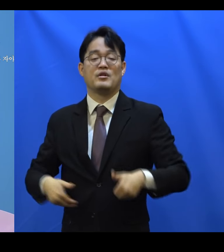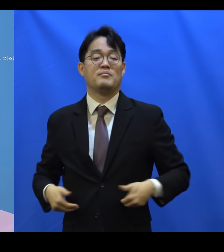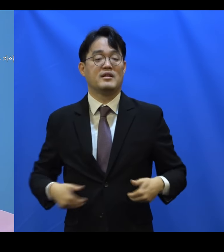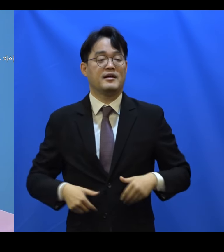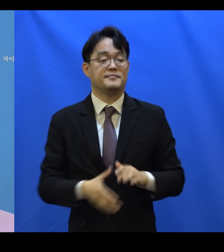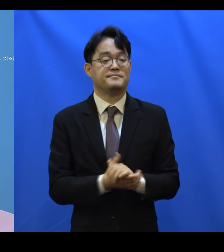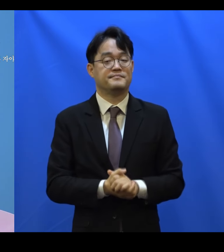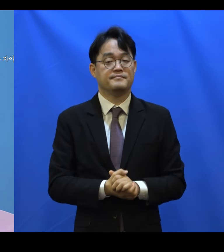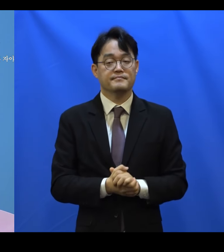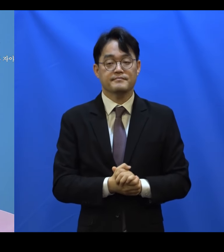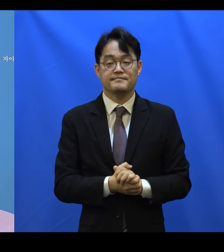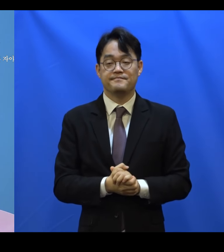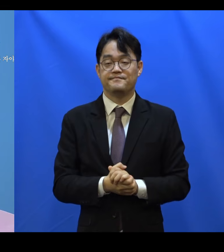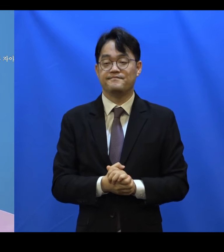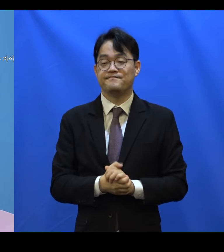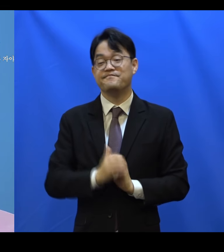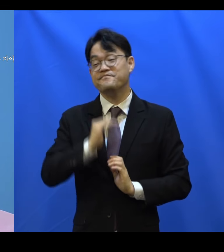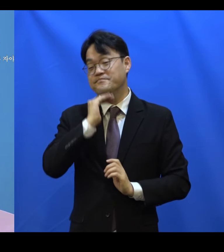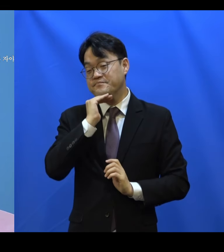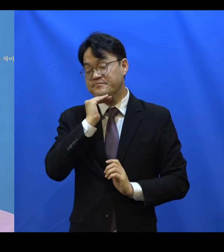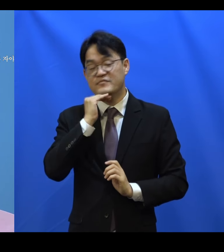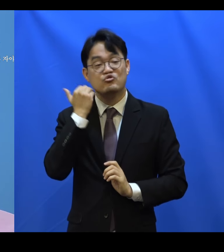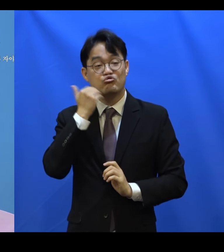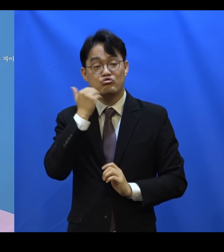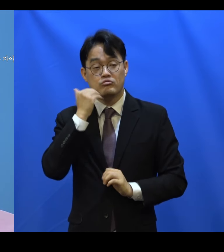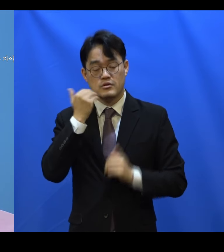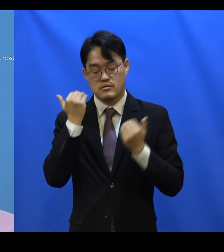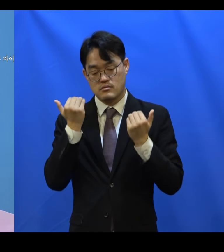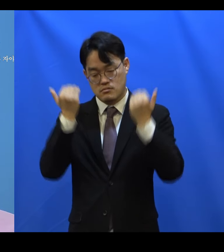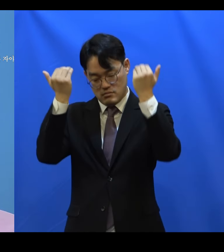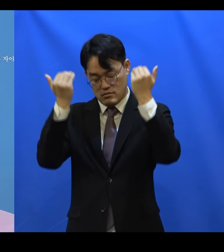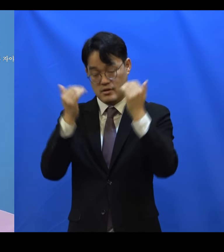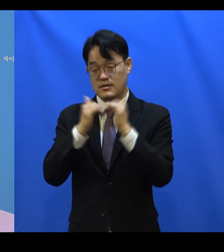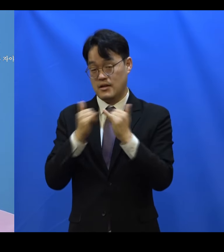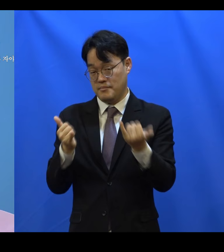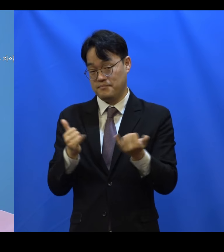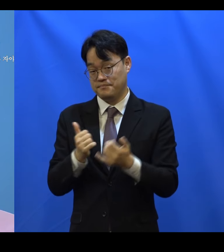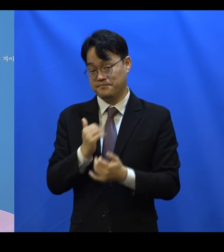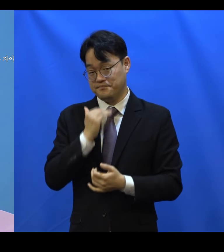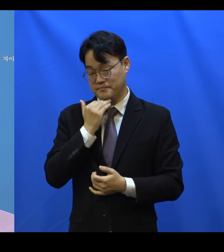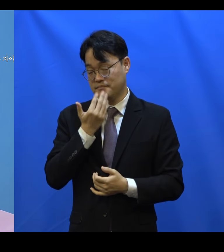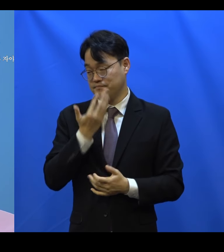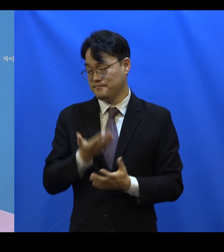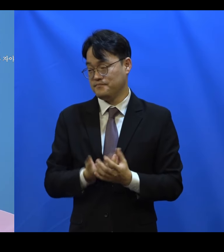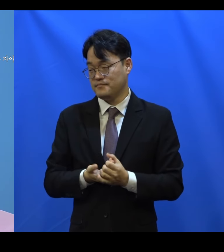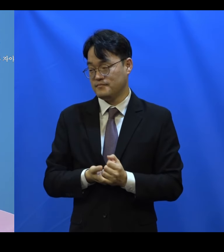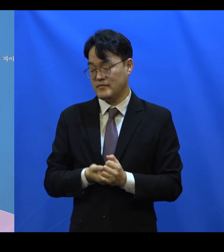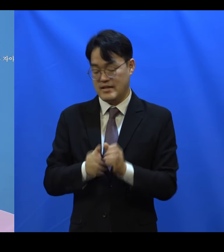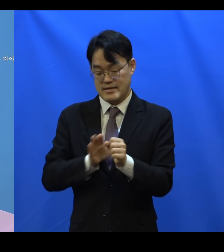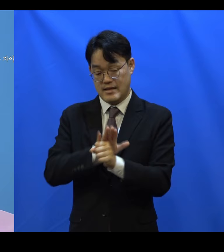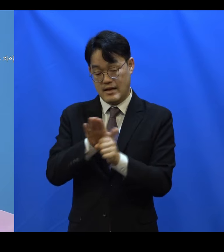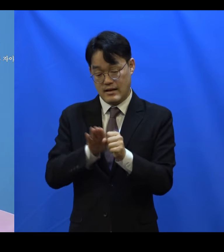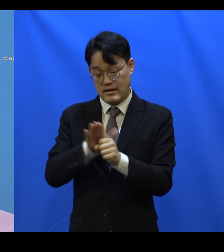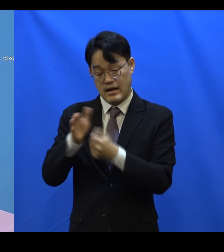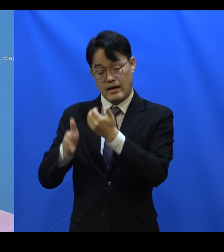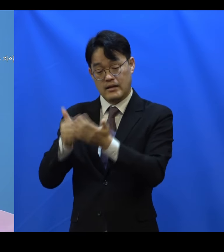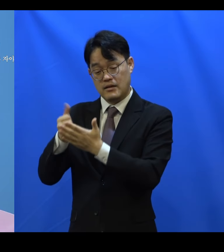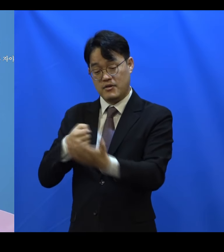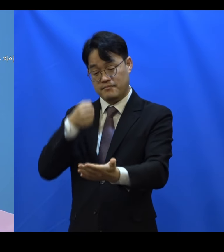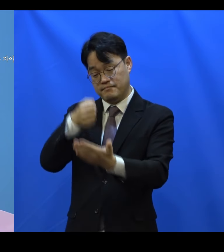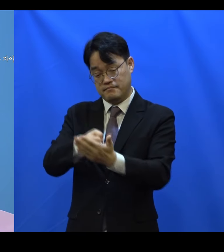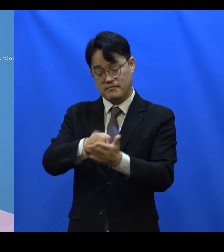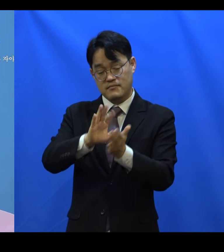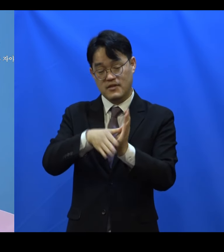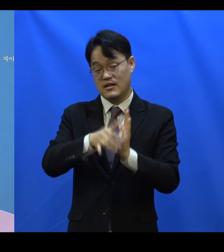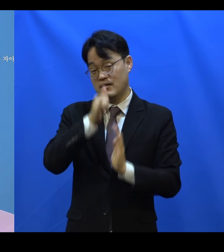누가 기다려줄 수 있습니까? 성숙한 사람. 사랑에는 하나님의 정하신 때가 있습니다. 모든